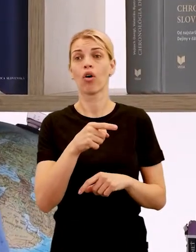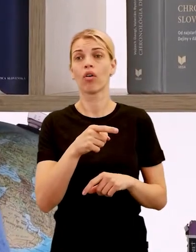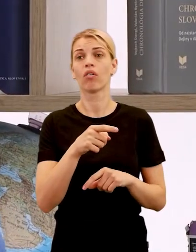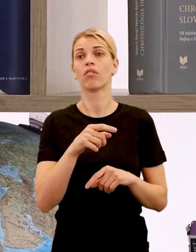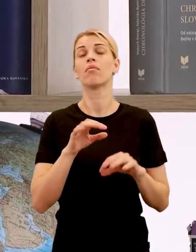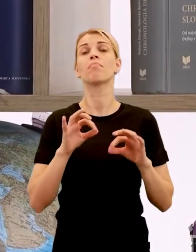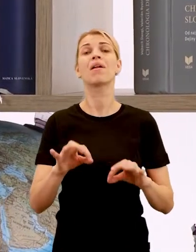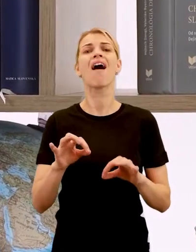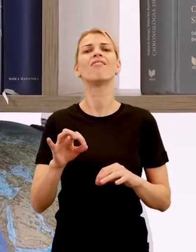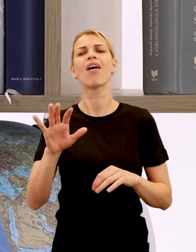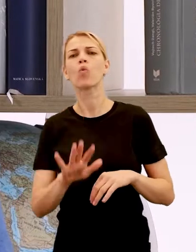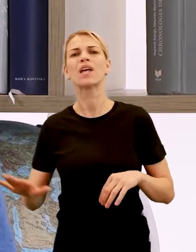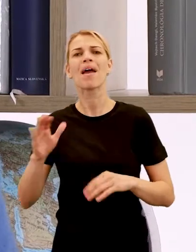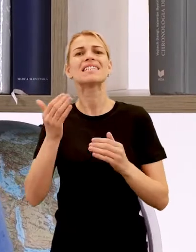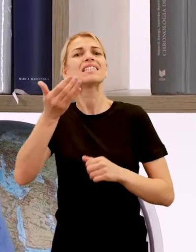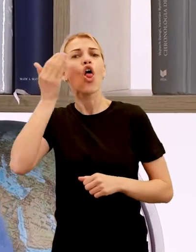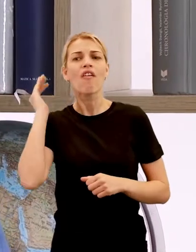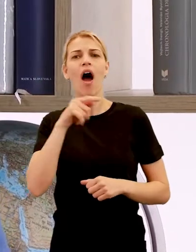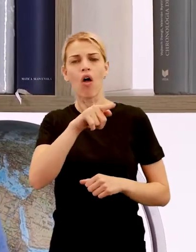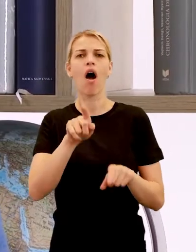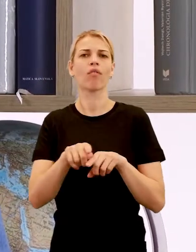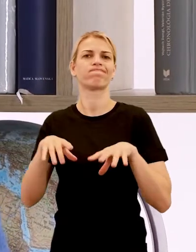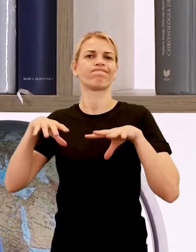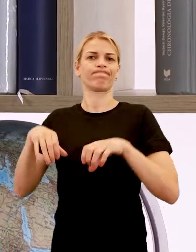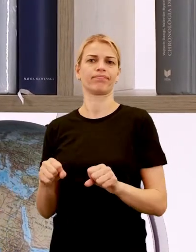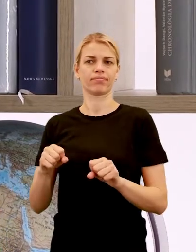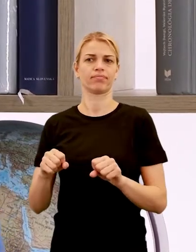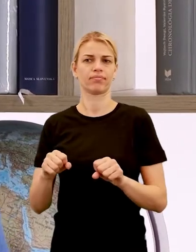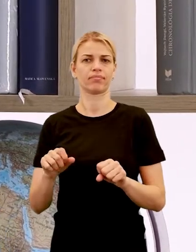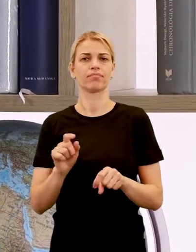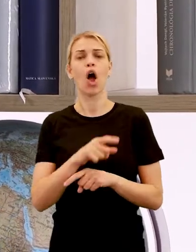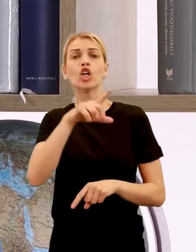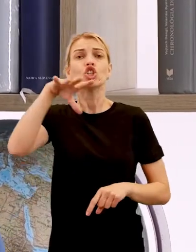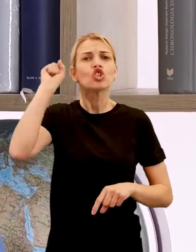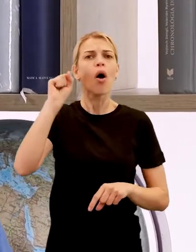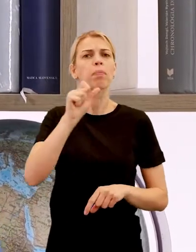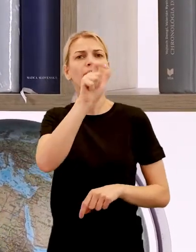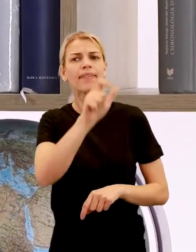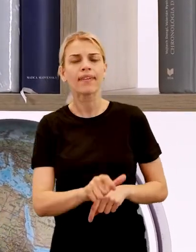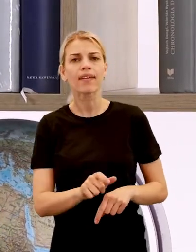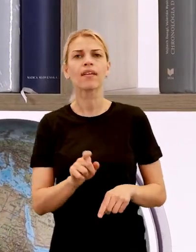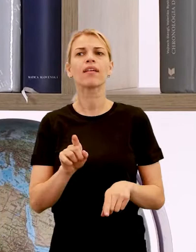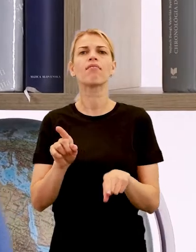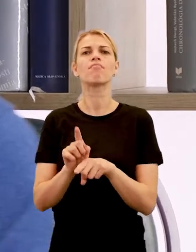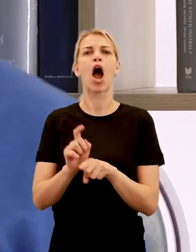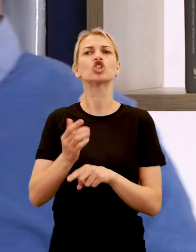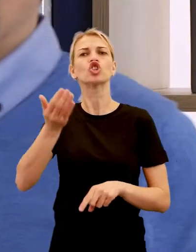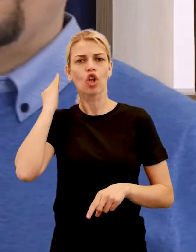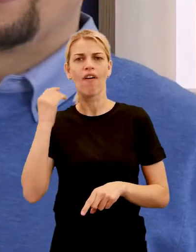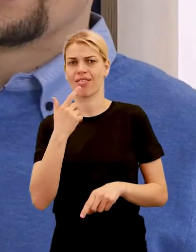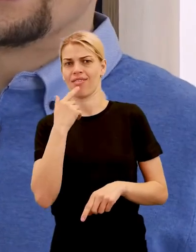území Slovanov usadil a bol veľmi schopný a začal si tých Slovanov získavať na svoju stranu.